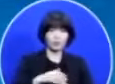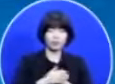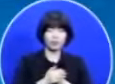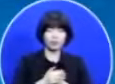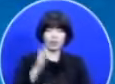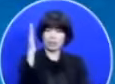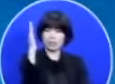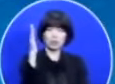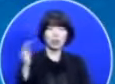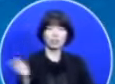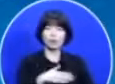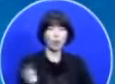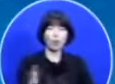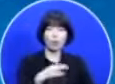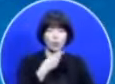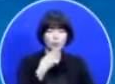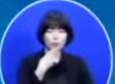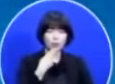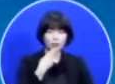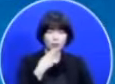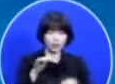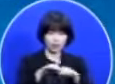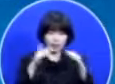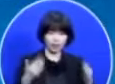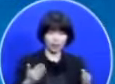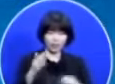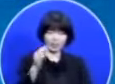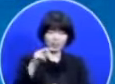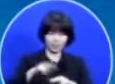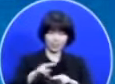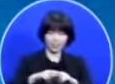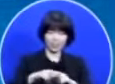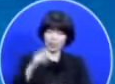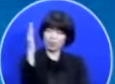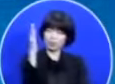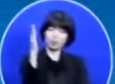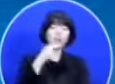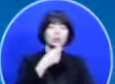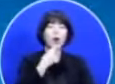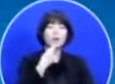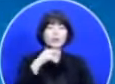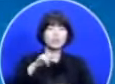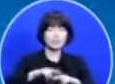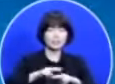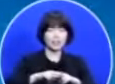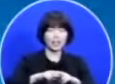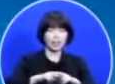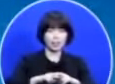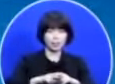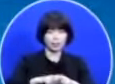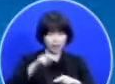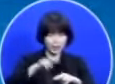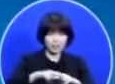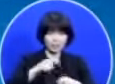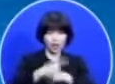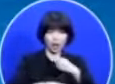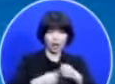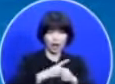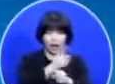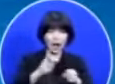등받이가 없어요 강단 5 잘 등받이 없는 의자에 앉아서 1시간 예배를 드렸는데